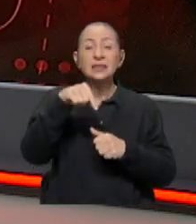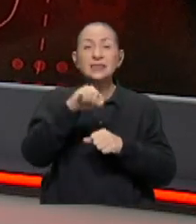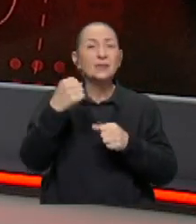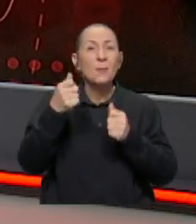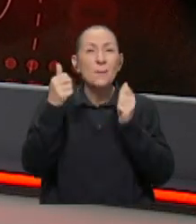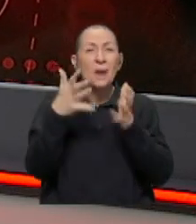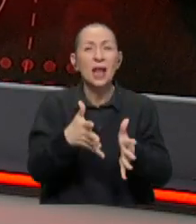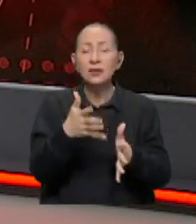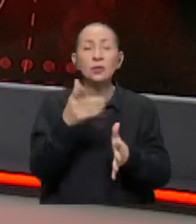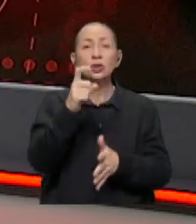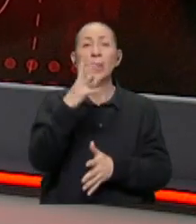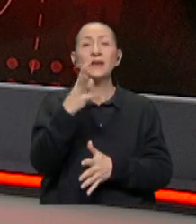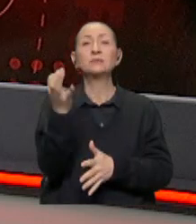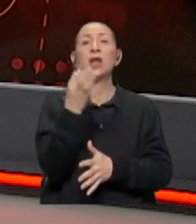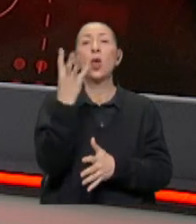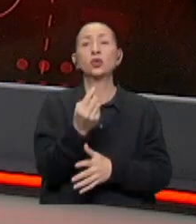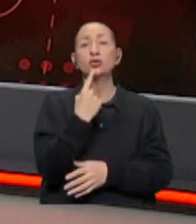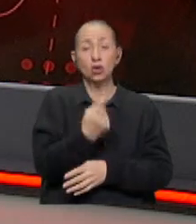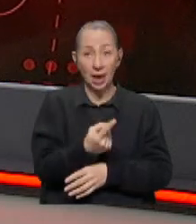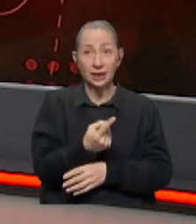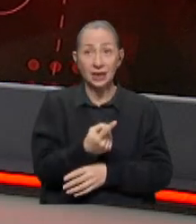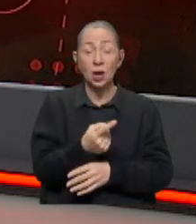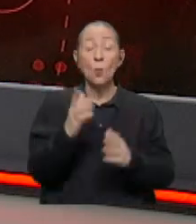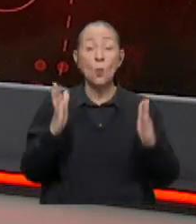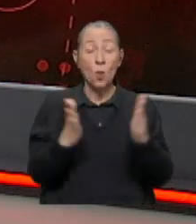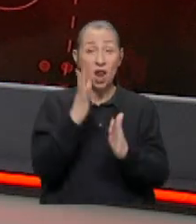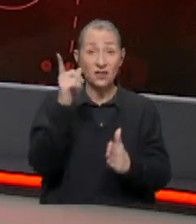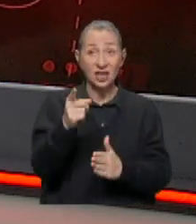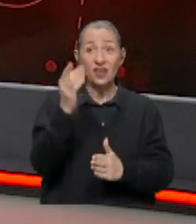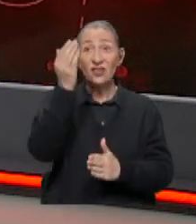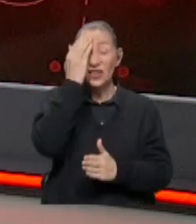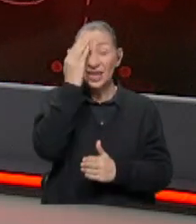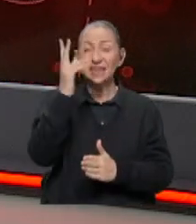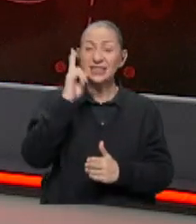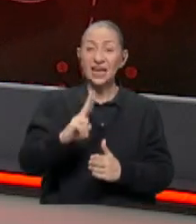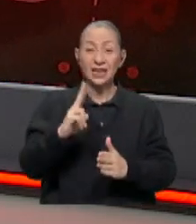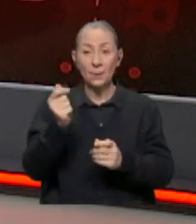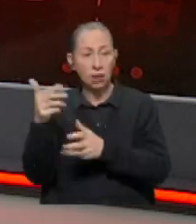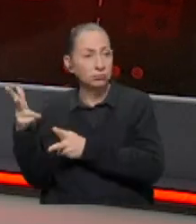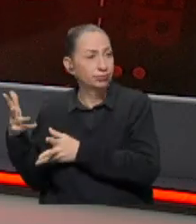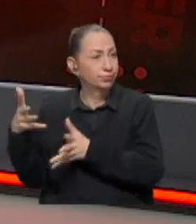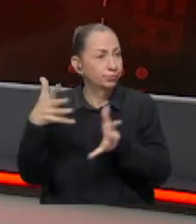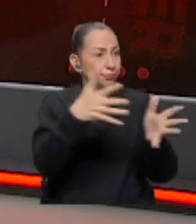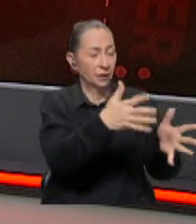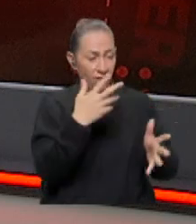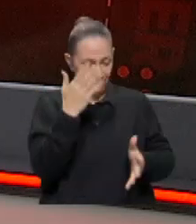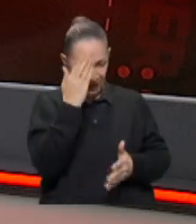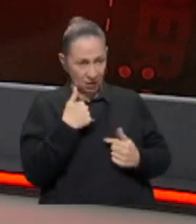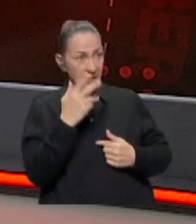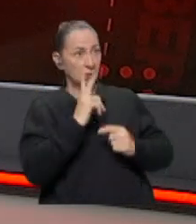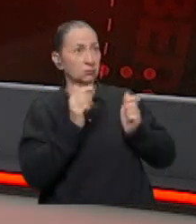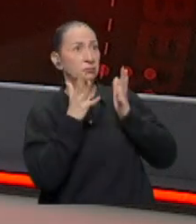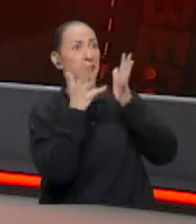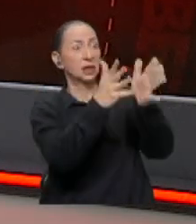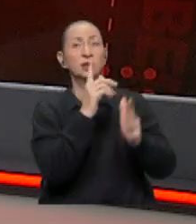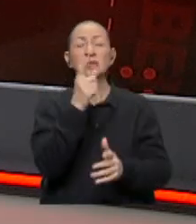maliyetinin 95 milyar lira olduğunu söylerken muhalefetin fakirden zengine servet transferi eleştirilerine dikkat çekici